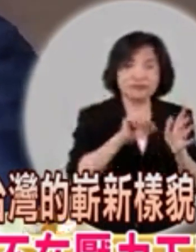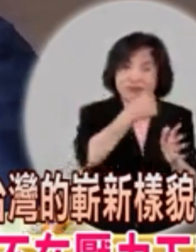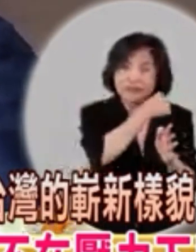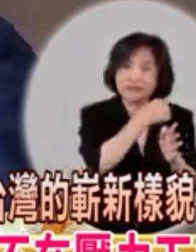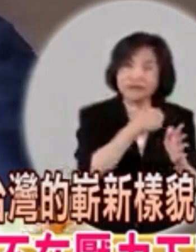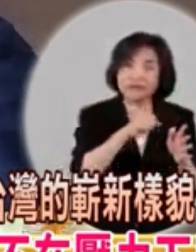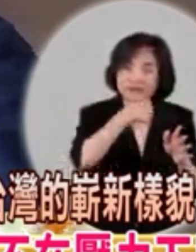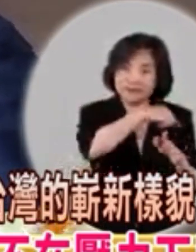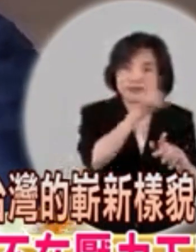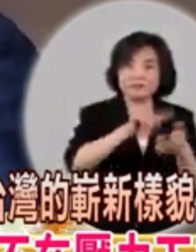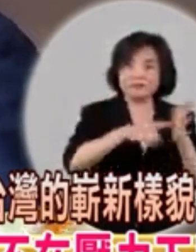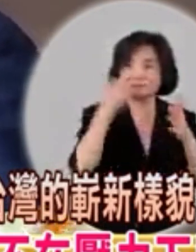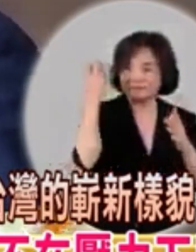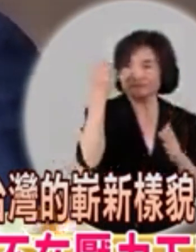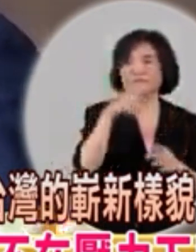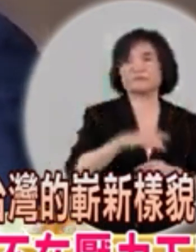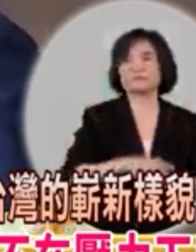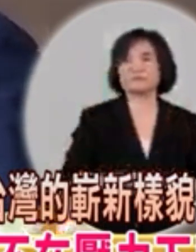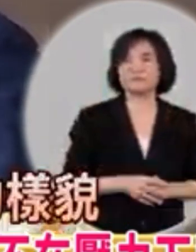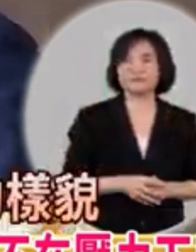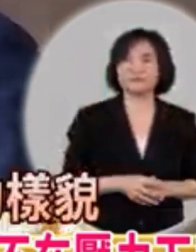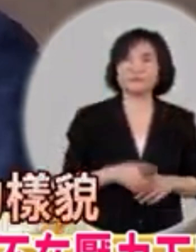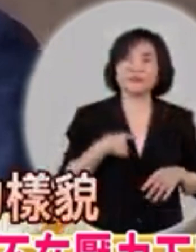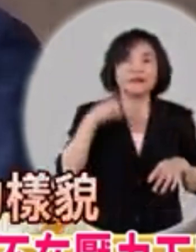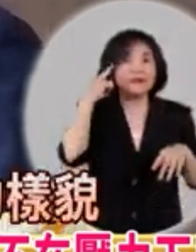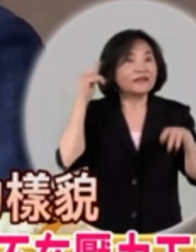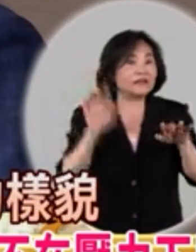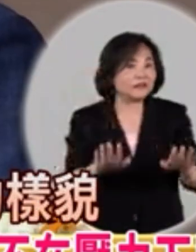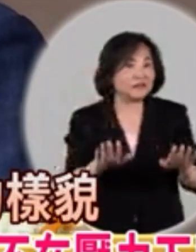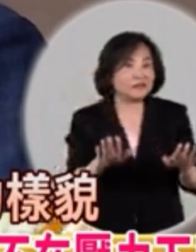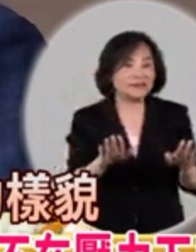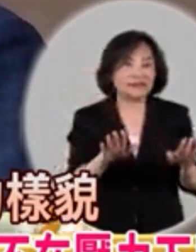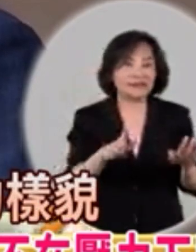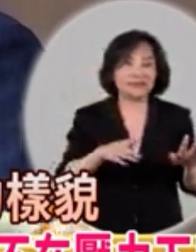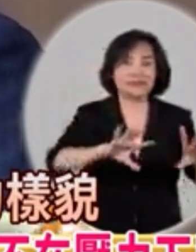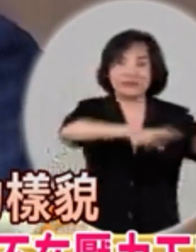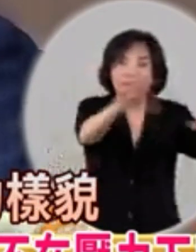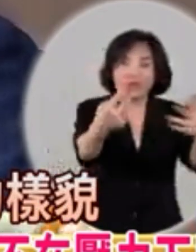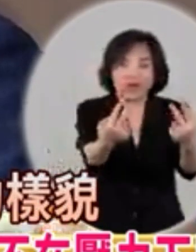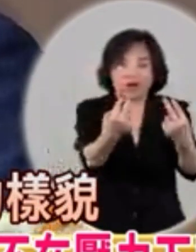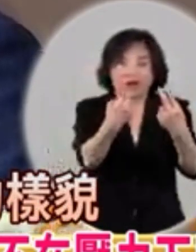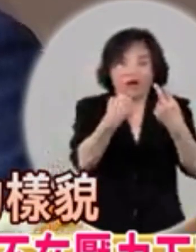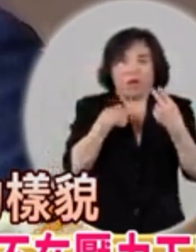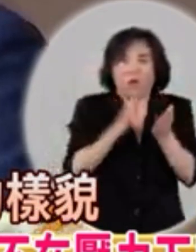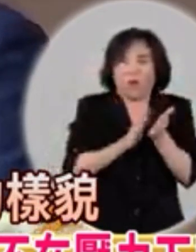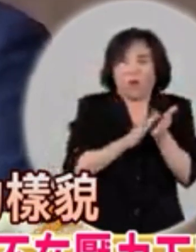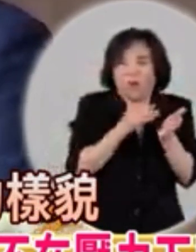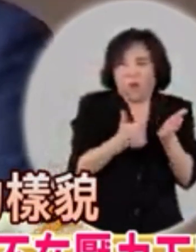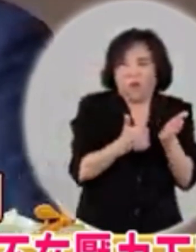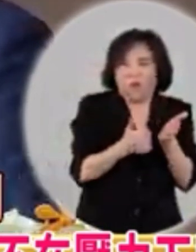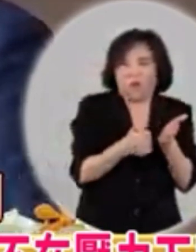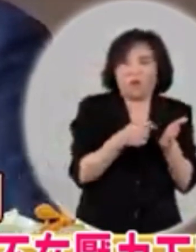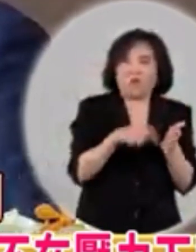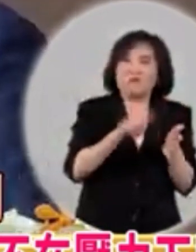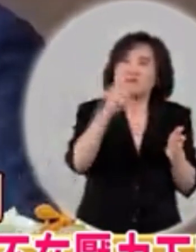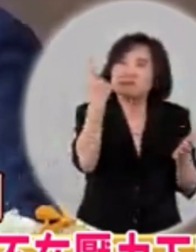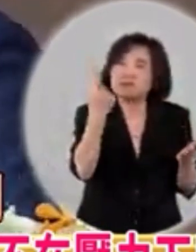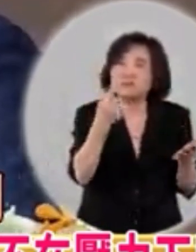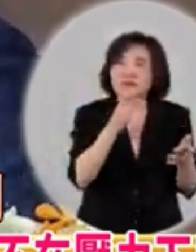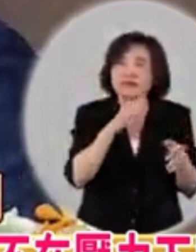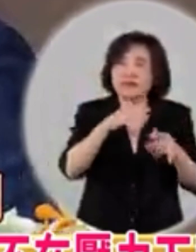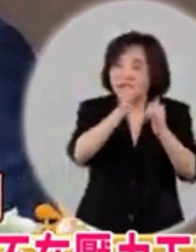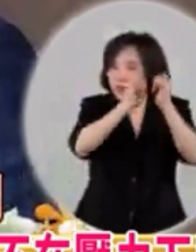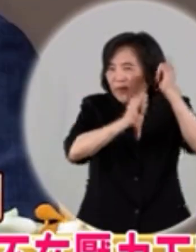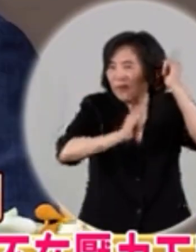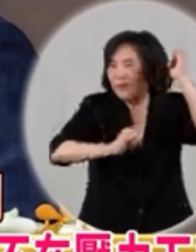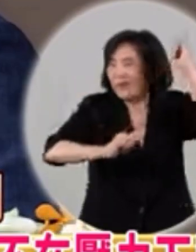样貌。这个今天让世人称赞的样貌，是经历了多个世代的人